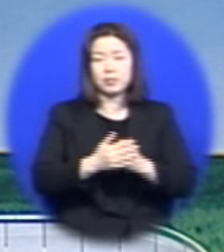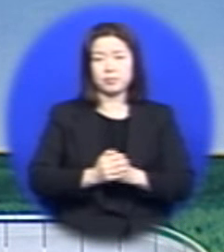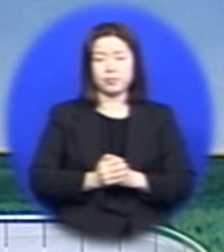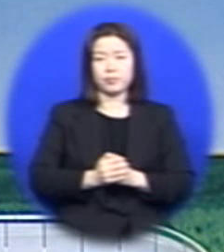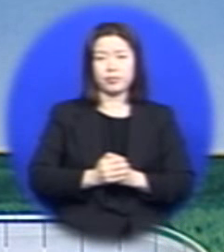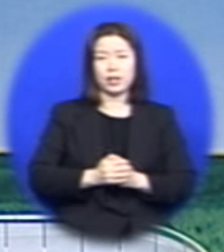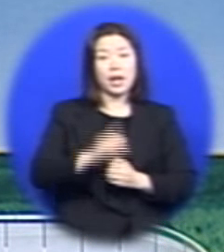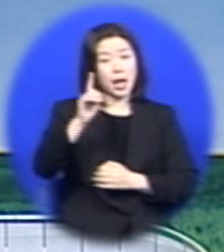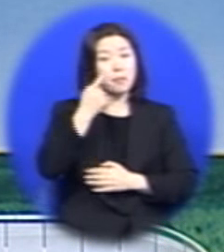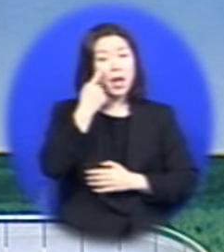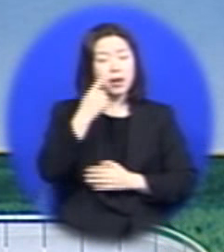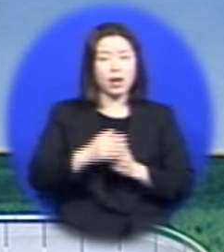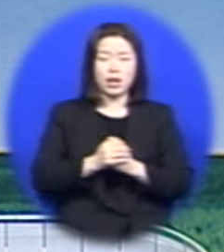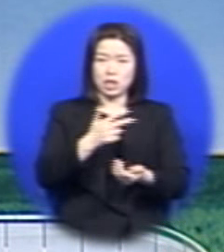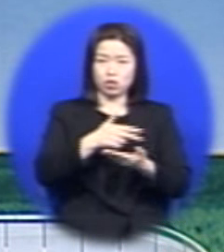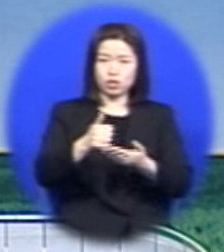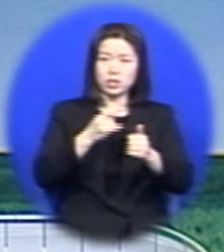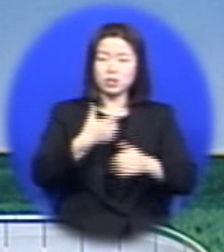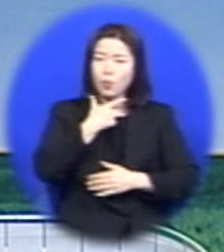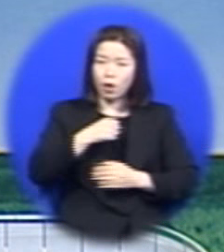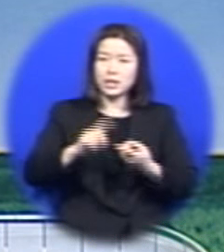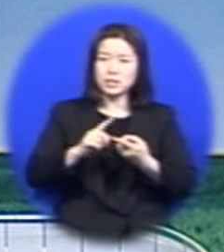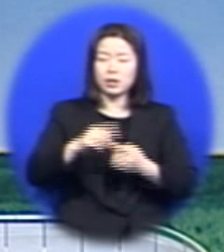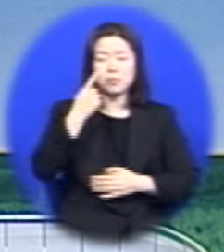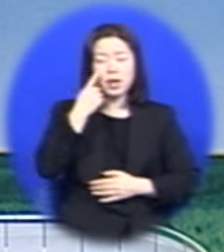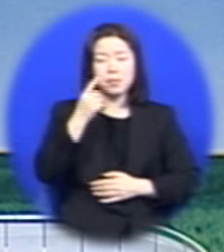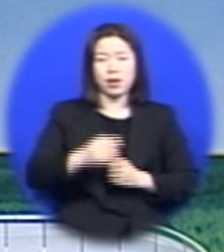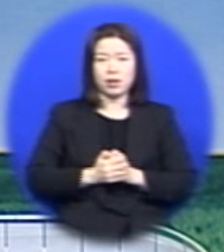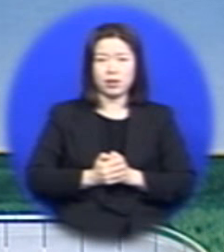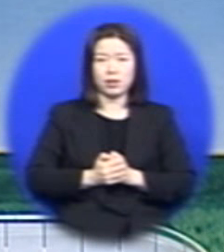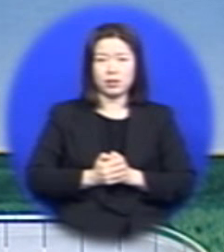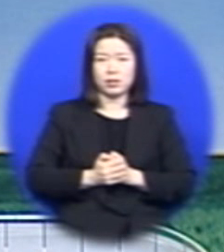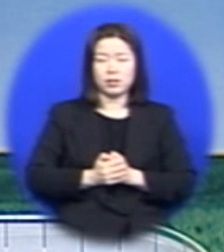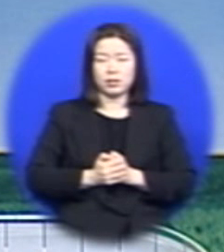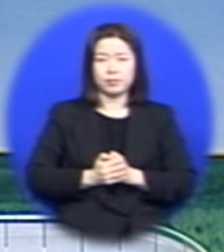한번 해보십시오. 주님께서 원하는 대로 한번 해보십시오.